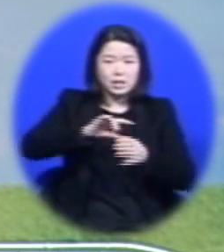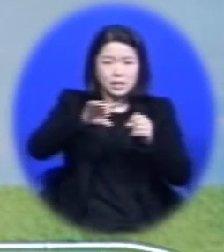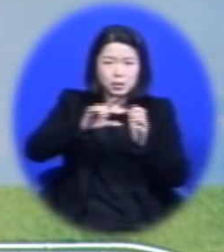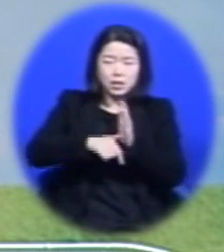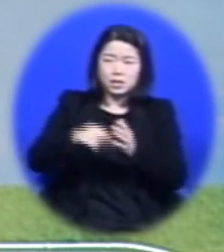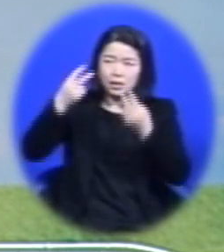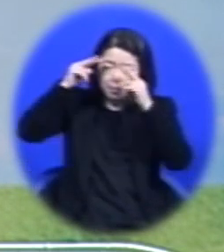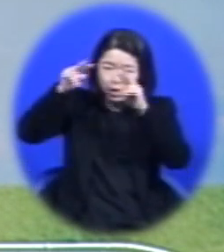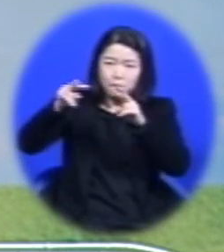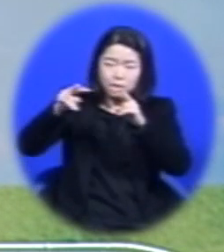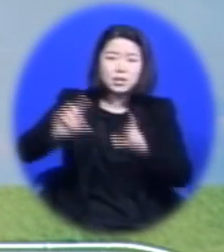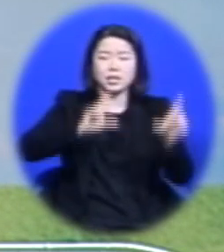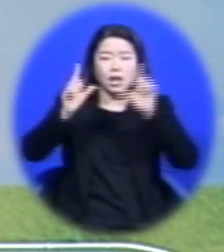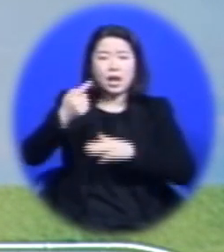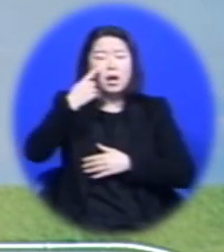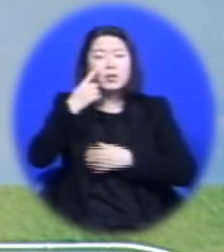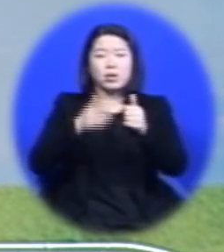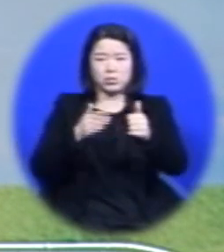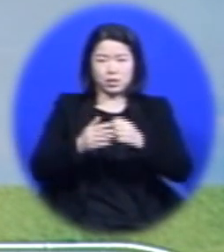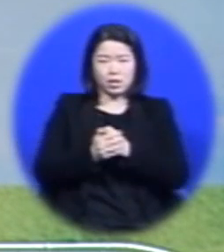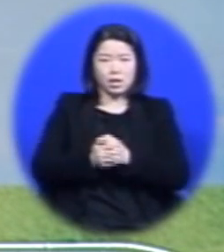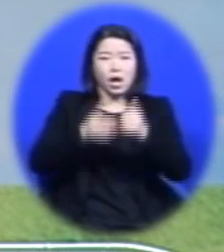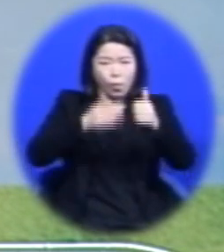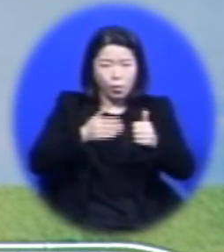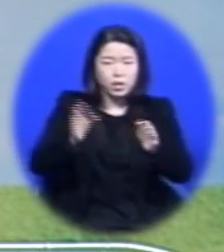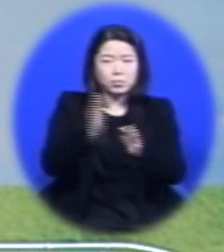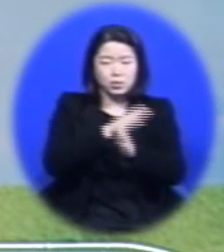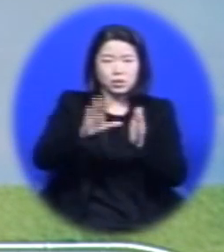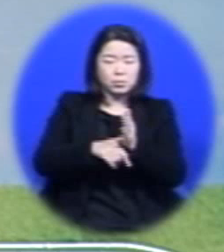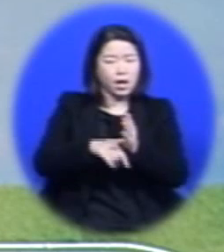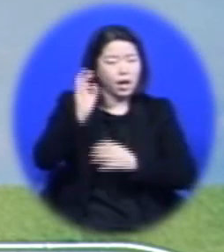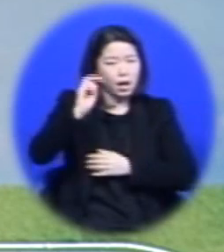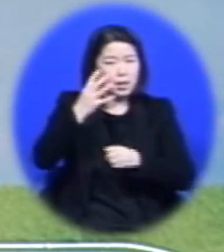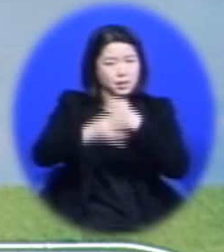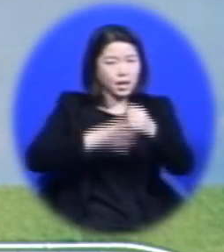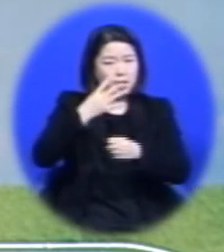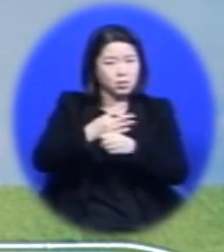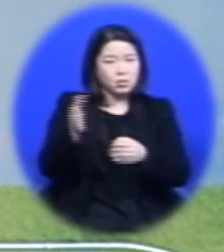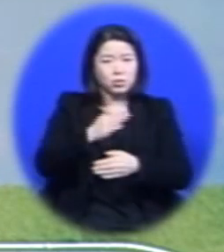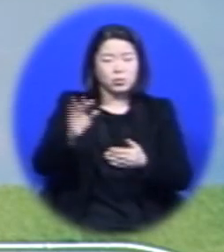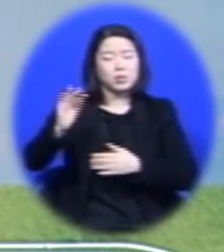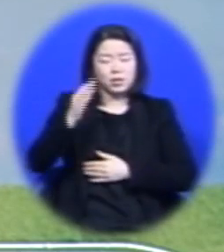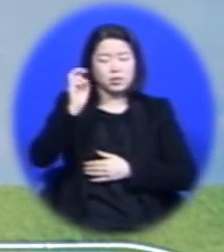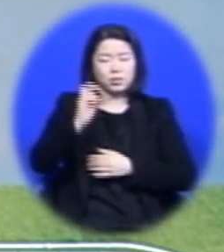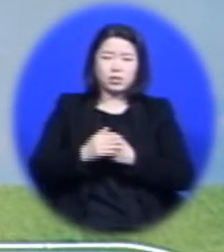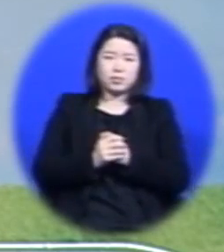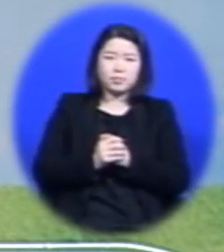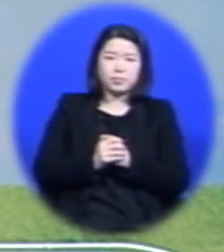삶을 생활을 해 보시라는 것 권해드릴 때부터 시작하신 분 아마 4년정도 되셨을 거에요